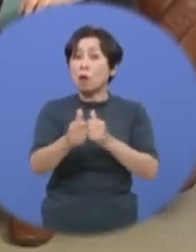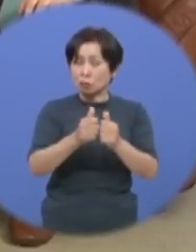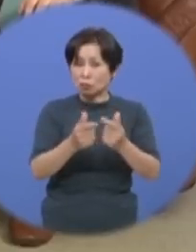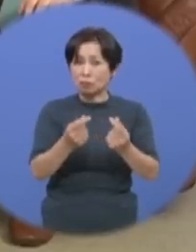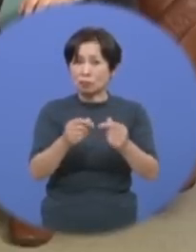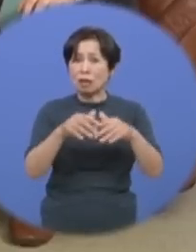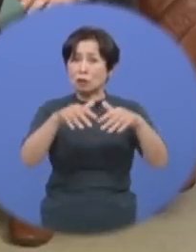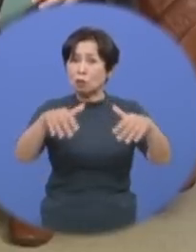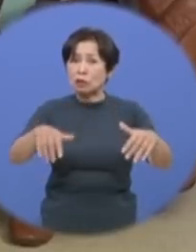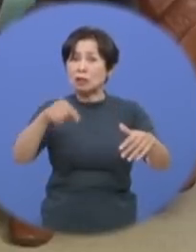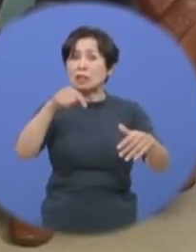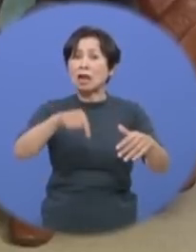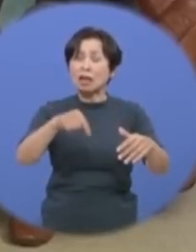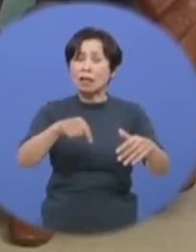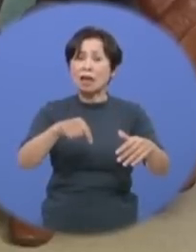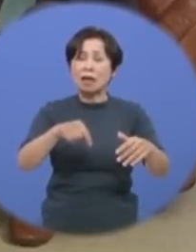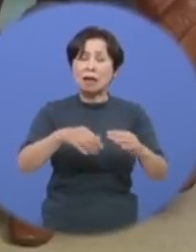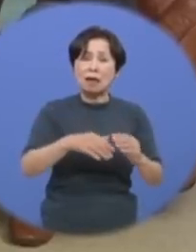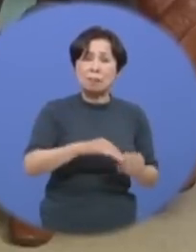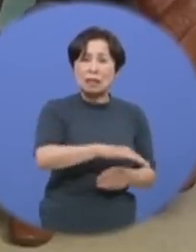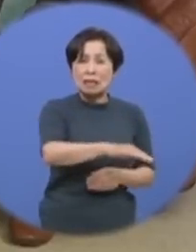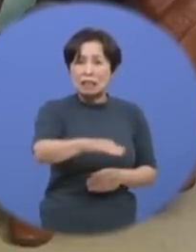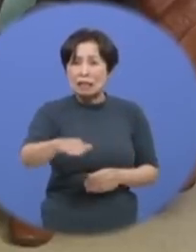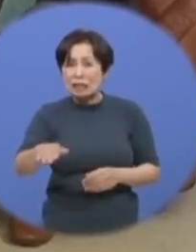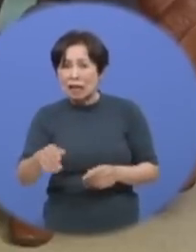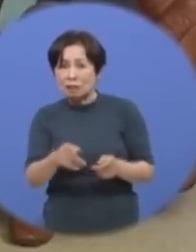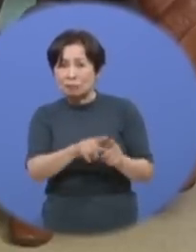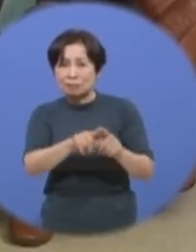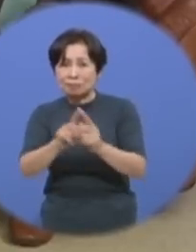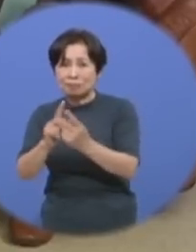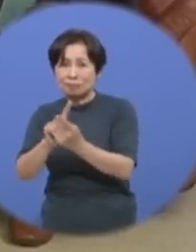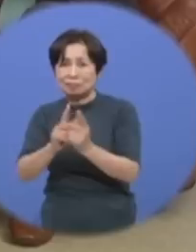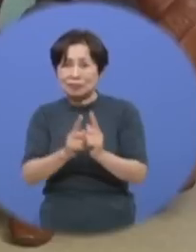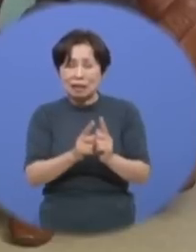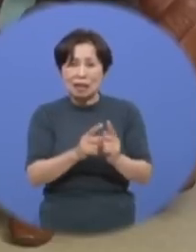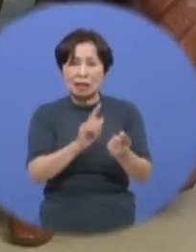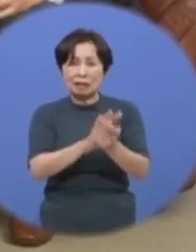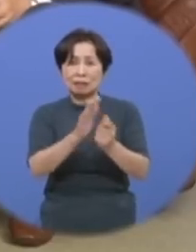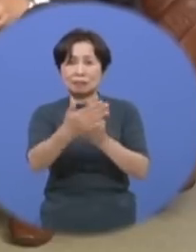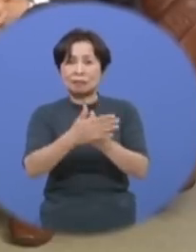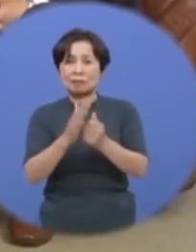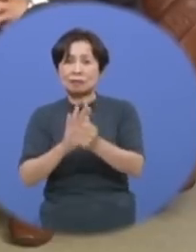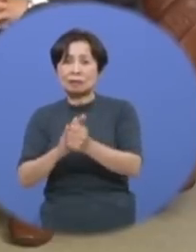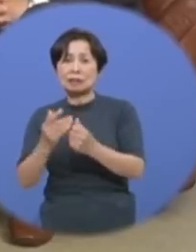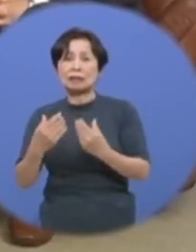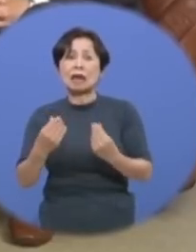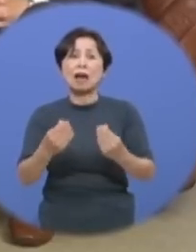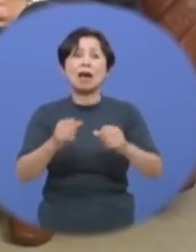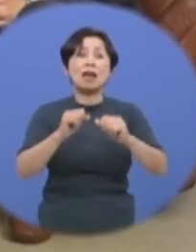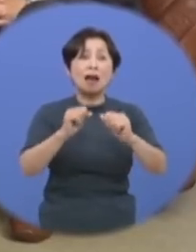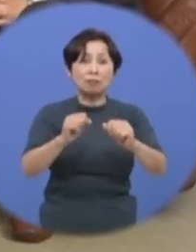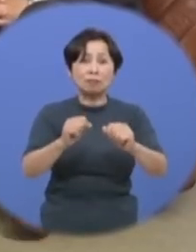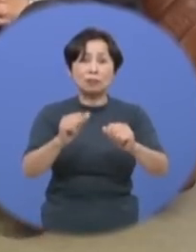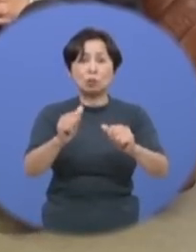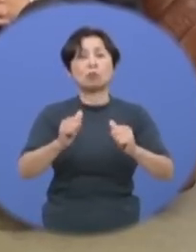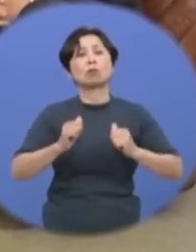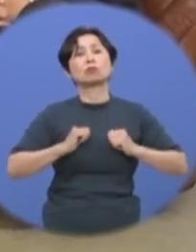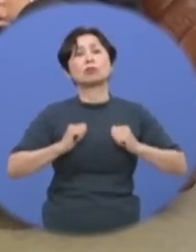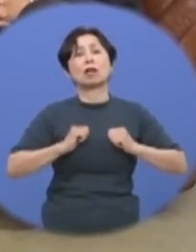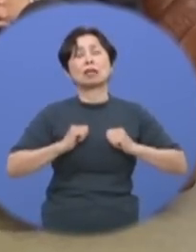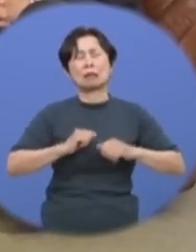組織の中でみんなを抱えながら彼の協力しながらやっていくということの訓練には